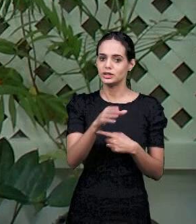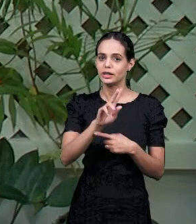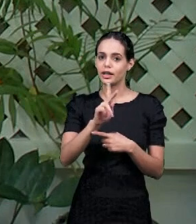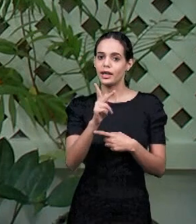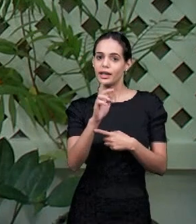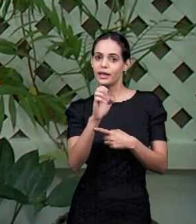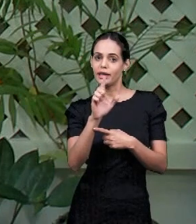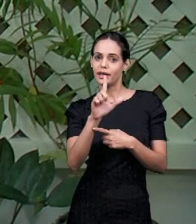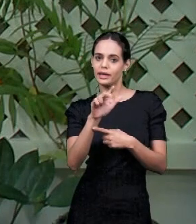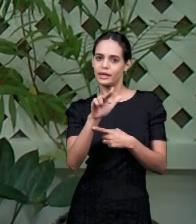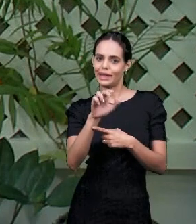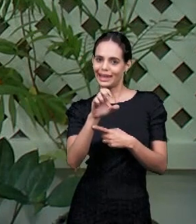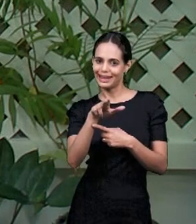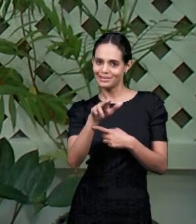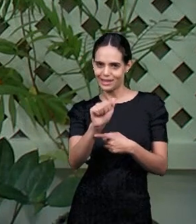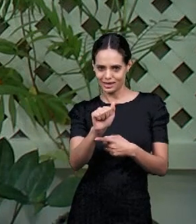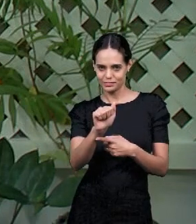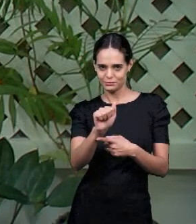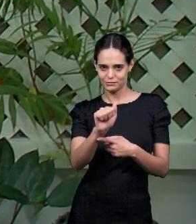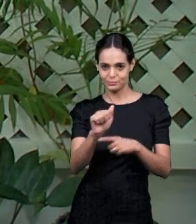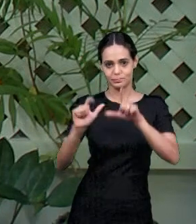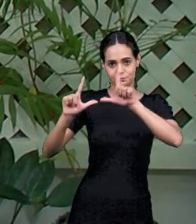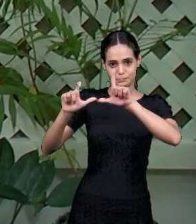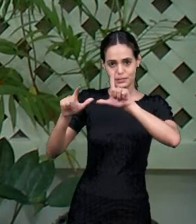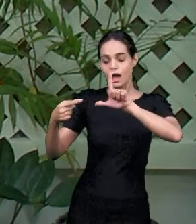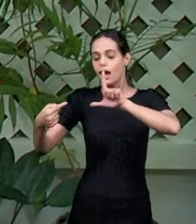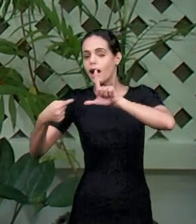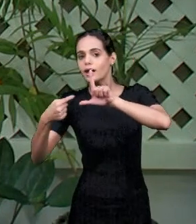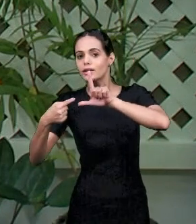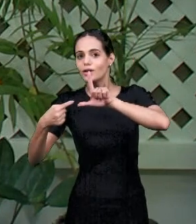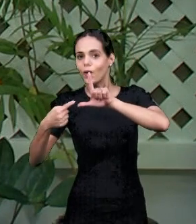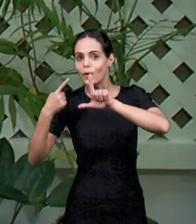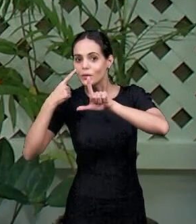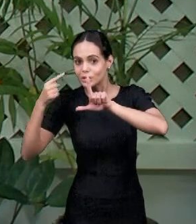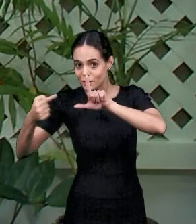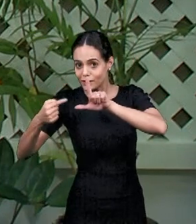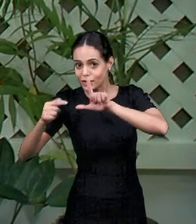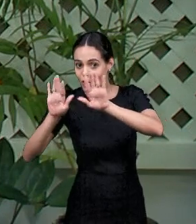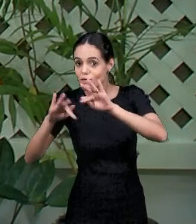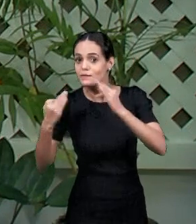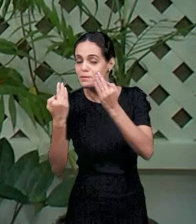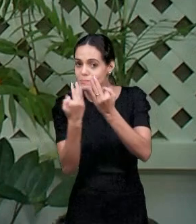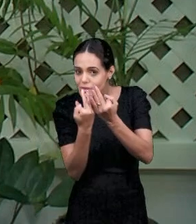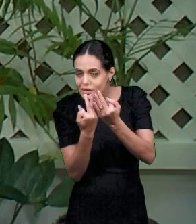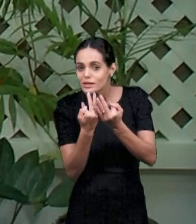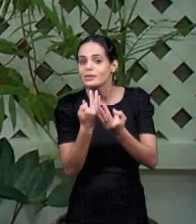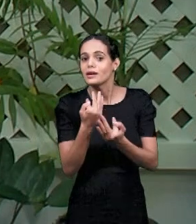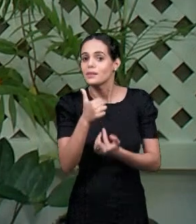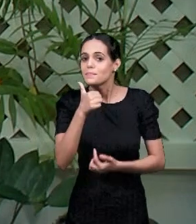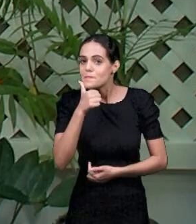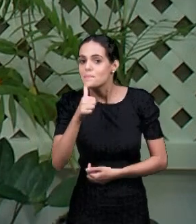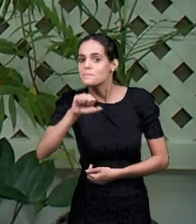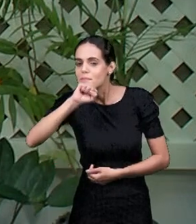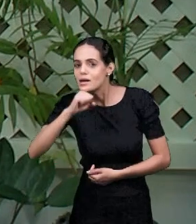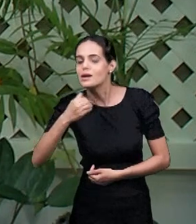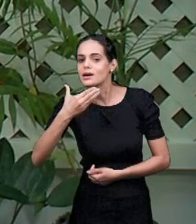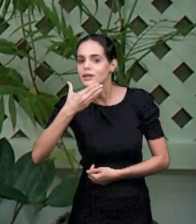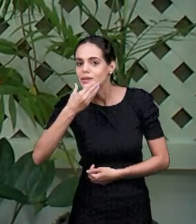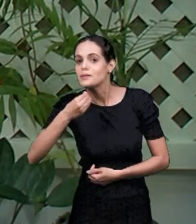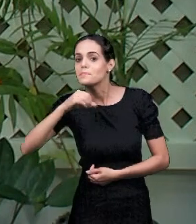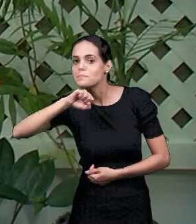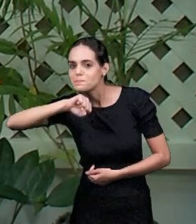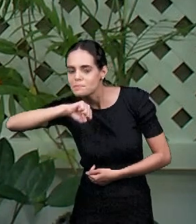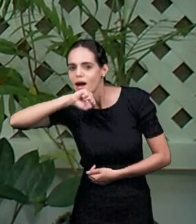La famille était en train d'étudier la question. La famille qui est réunie, les parents,